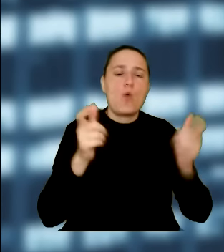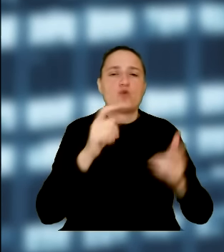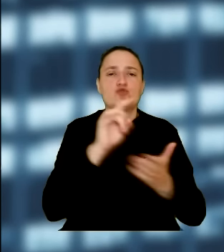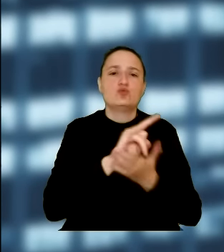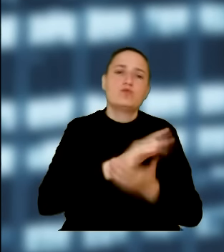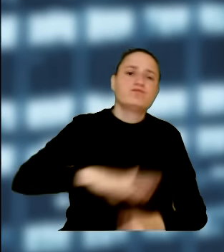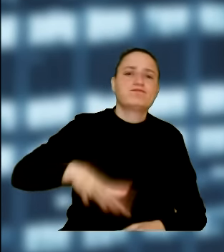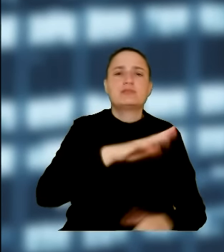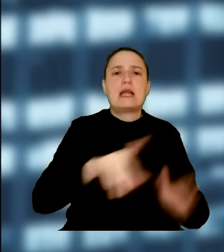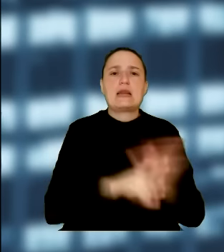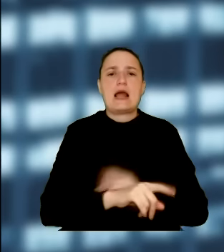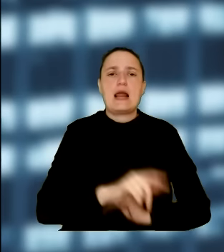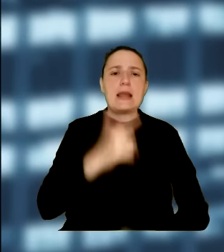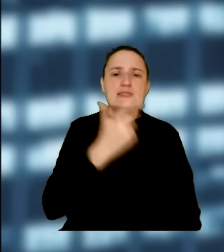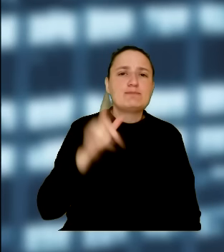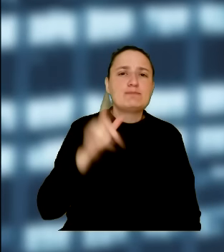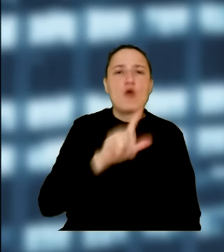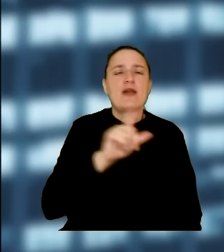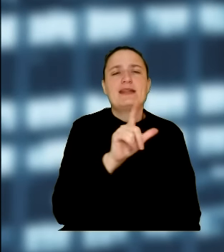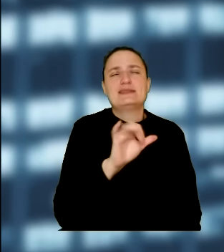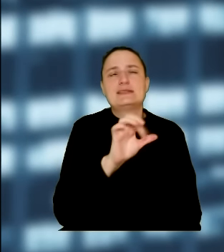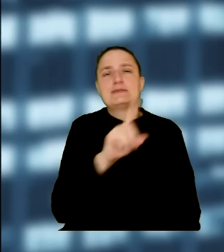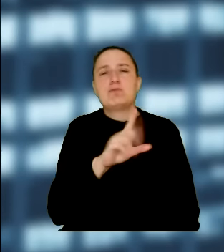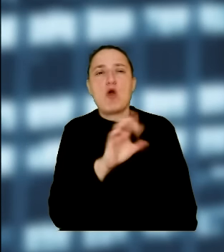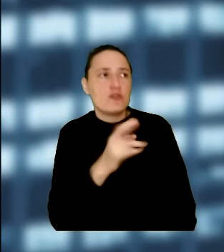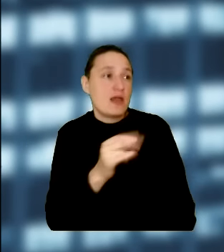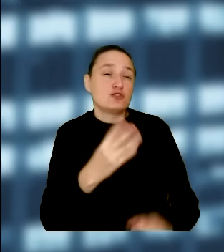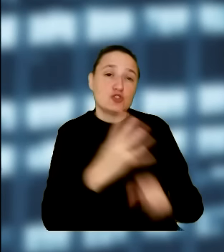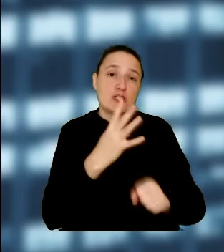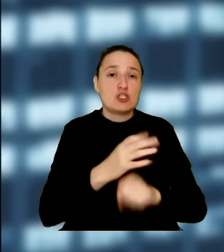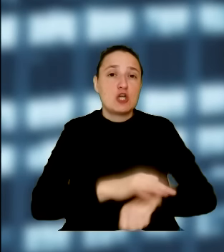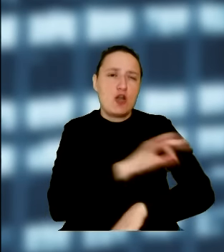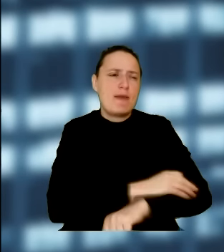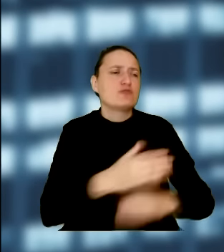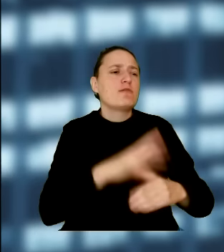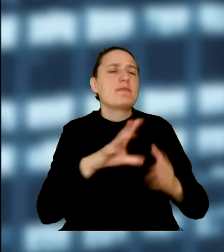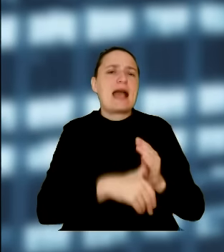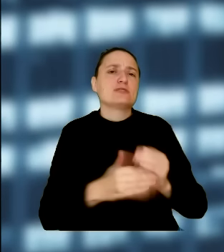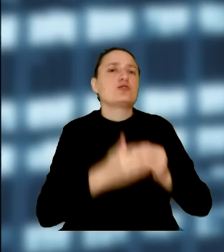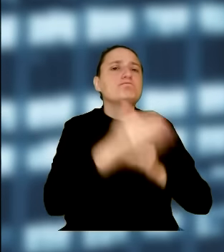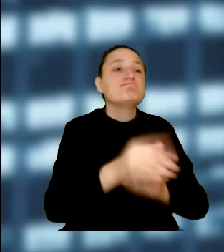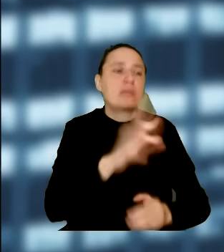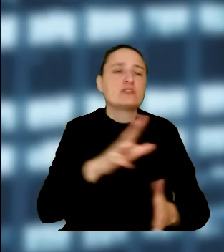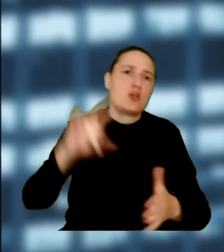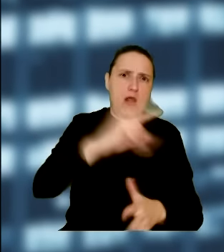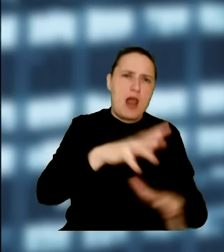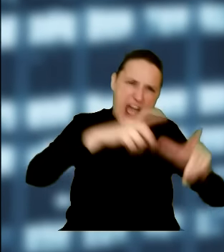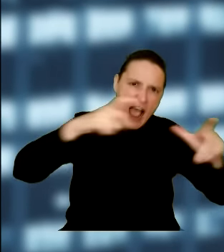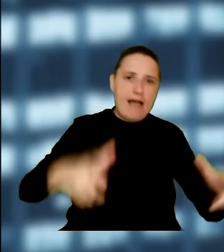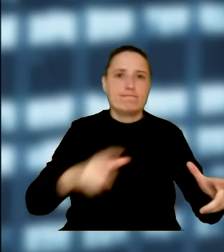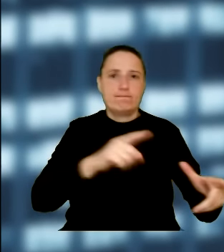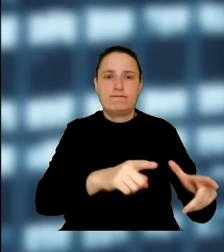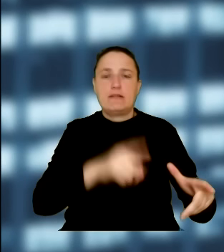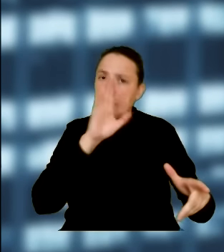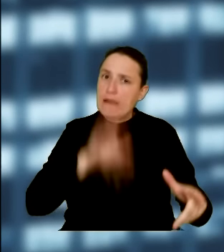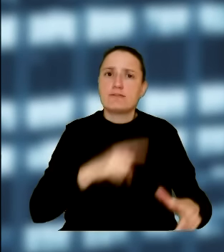Lizbony, położonego 40 km na wschód od centrum miasta, które docelowo zastąpi obecny port lotniczy. Stanowić będzie hub linii lotniczych. Pomimo faktu, że